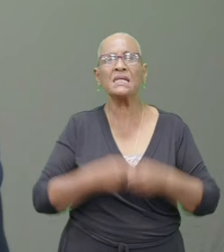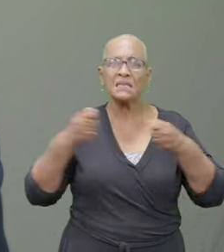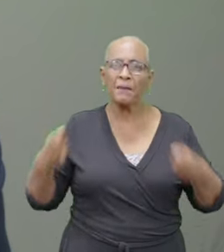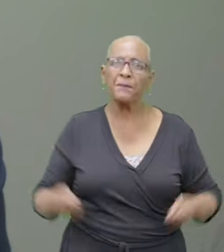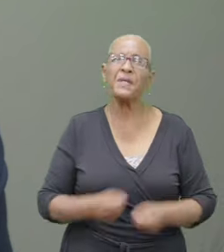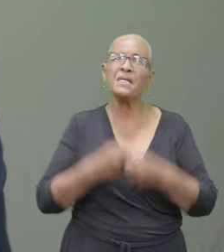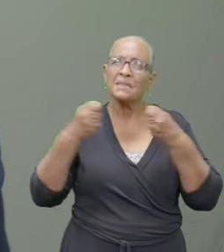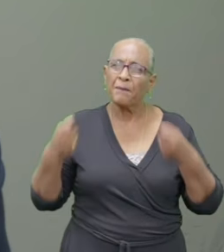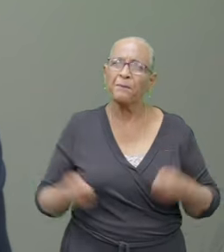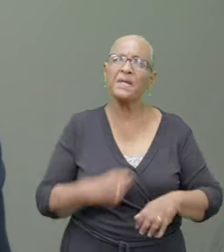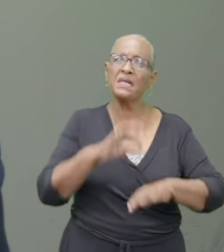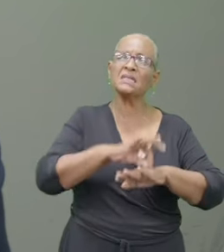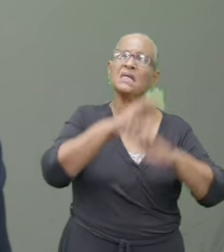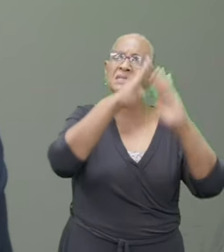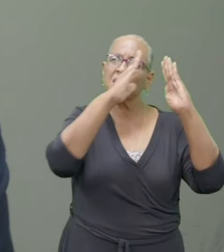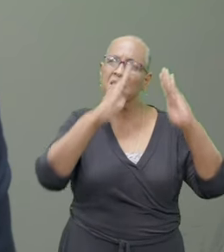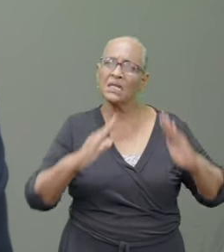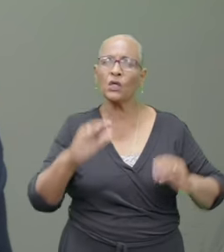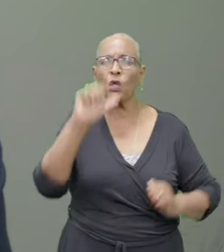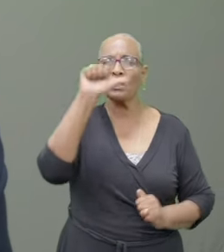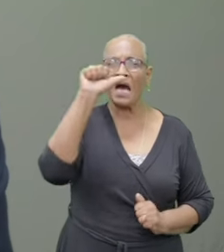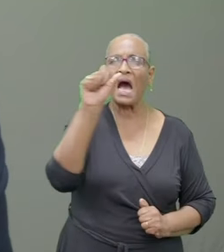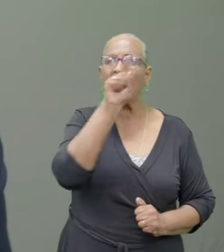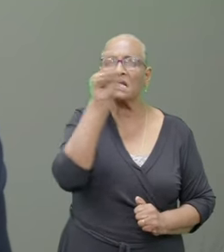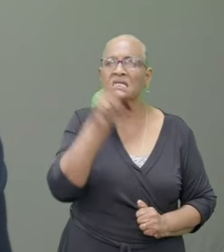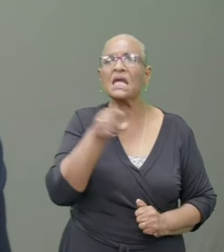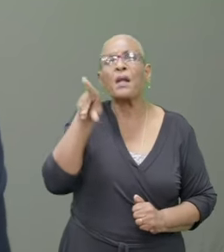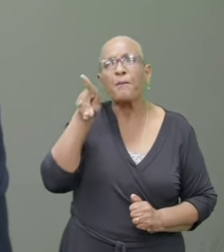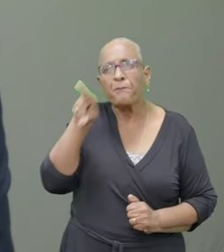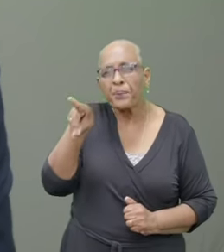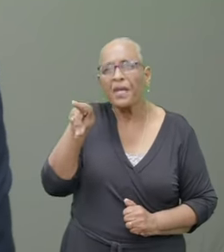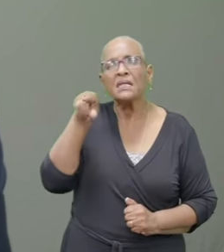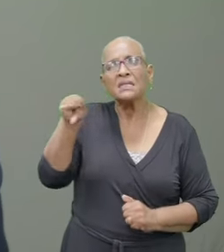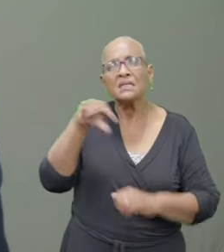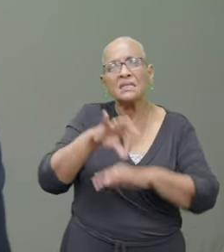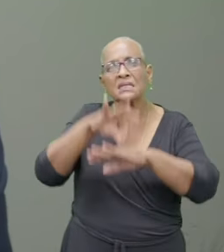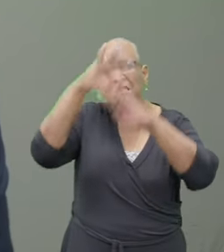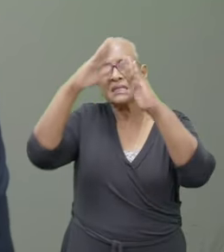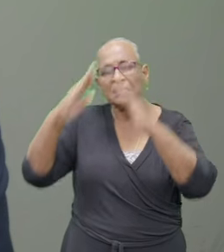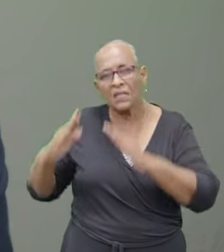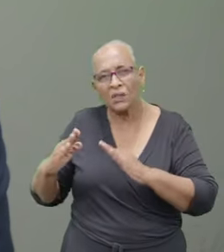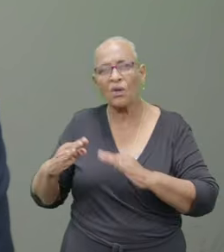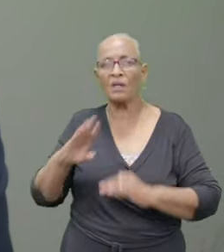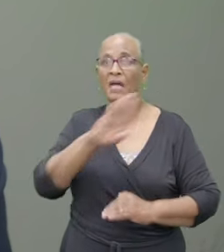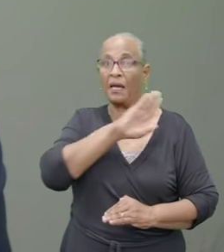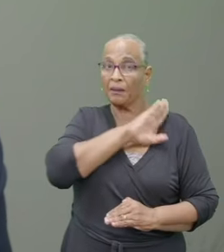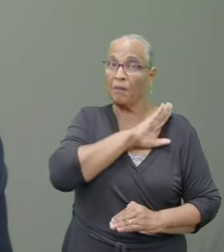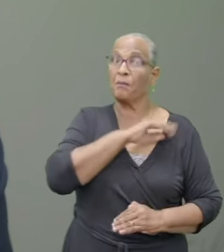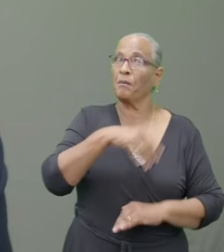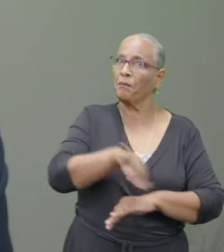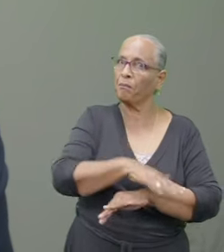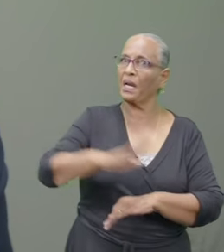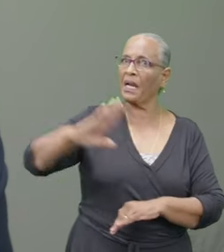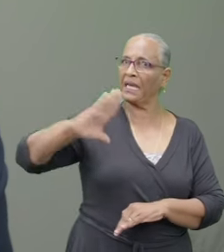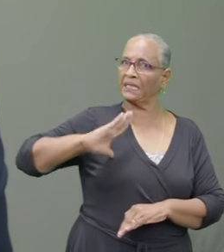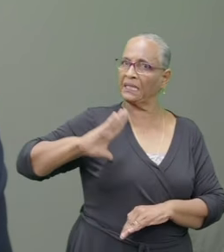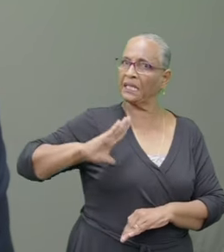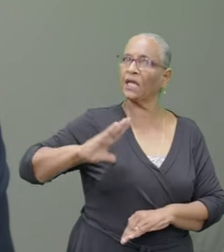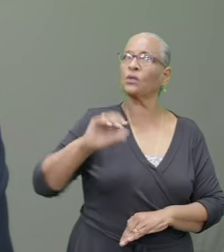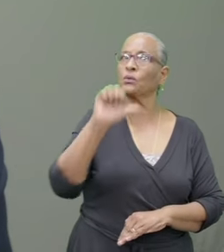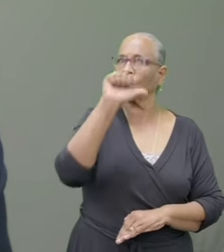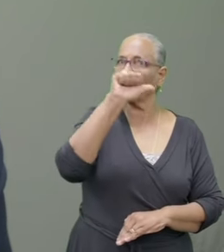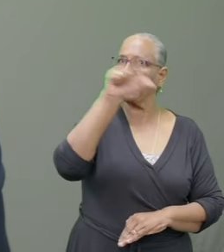met name het Academisch Ziekenhuis Paramaribo, waar, en daarom ben ik blij dat ook mevrouw Redan aanwezig is om straks in te gaan op een